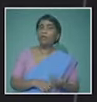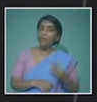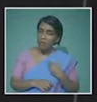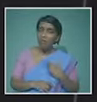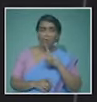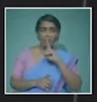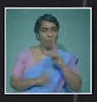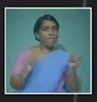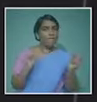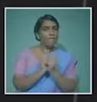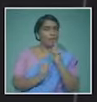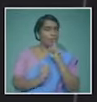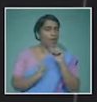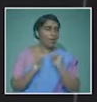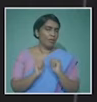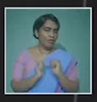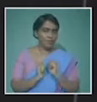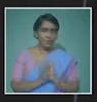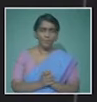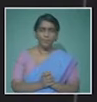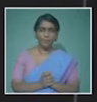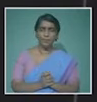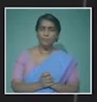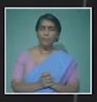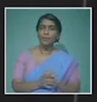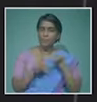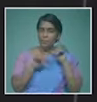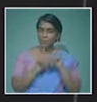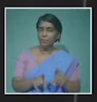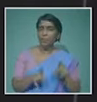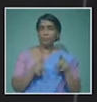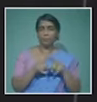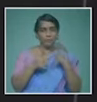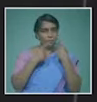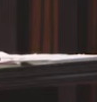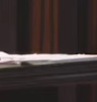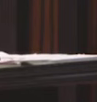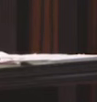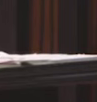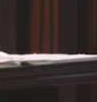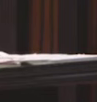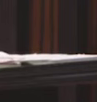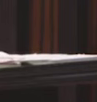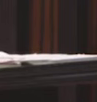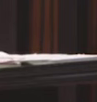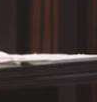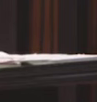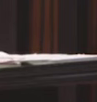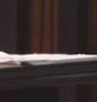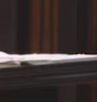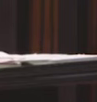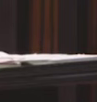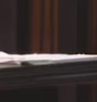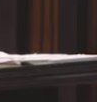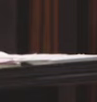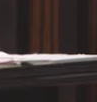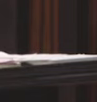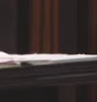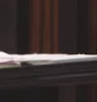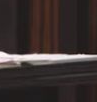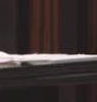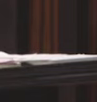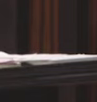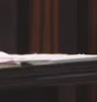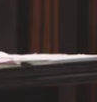முடியாது. ஆகையால் இவற்றையெல்லாம் இன்னமும் இளைஞர் மத்தியிலே புகுத்த வேண்டாம். இவ்வளவு பிரச்சனை இருக்கு மட்டக்களப்பிலே. இன்று